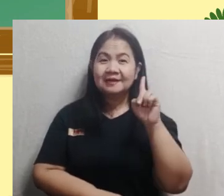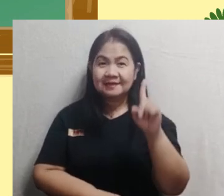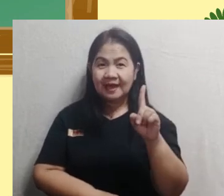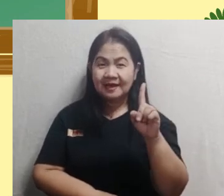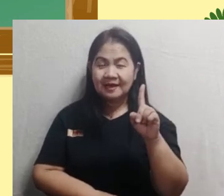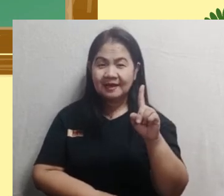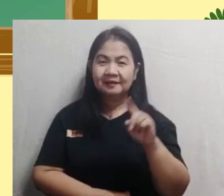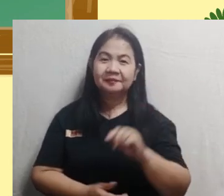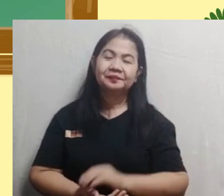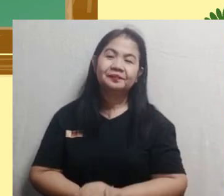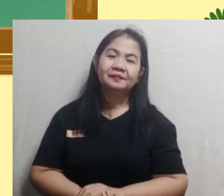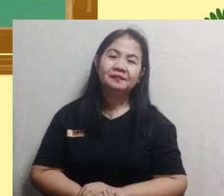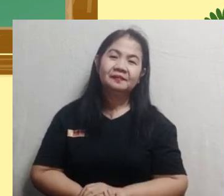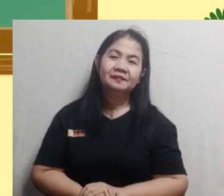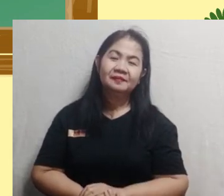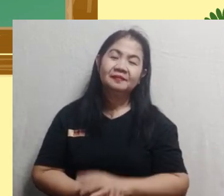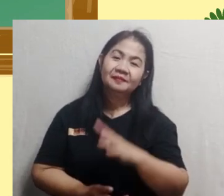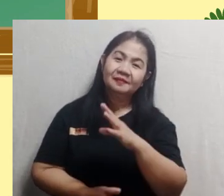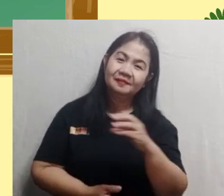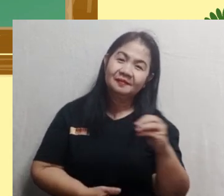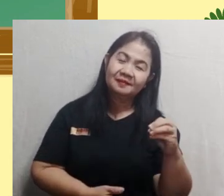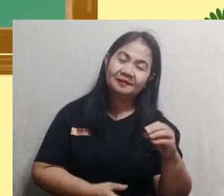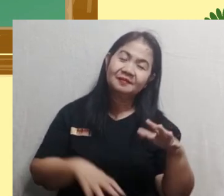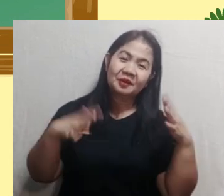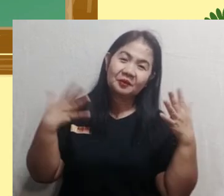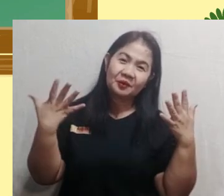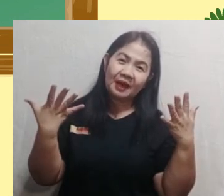1, at wala?